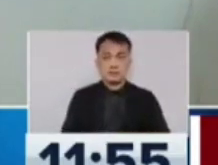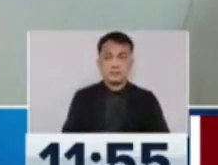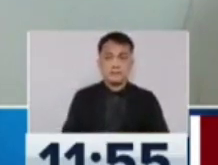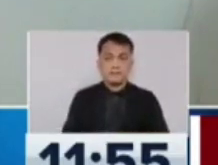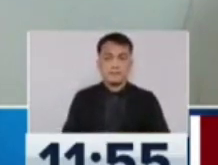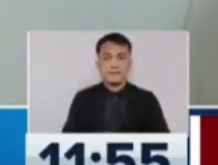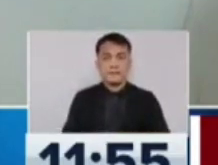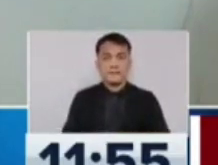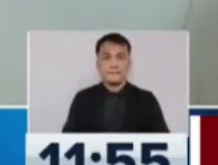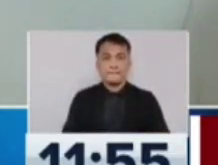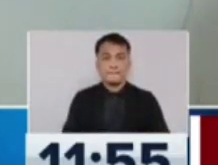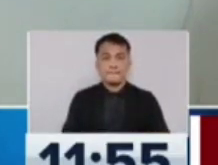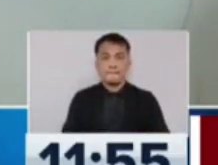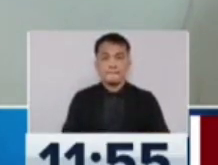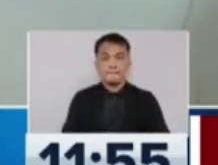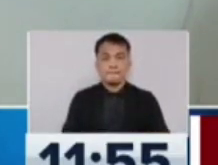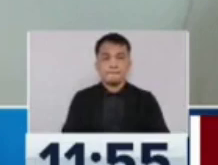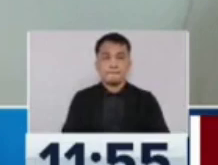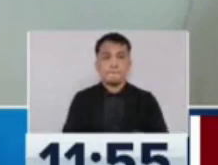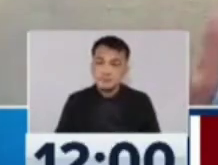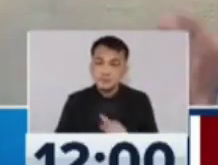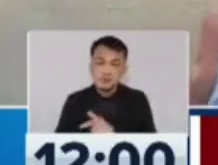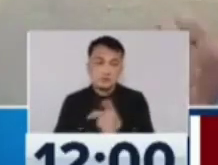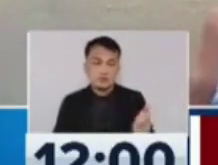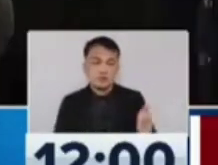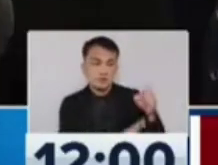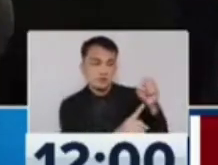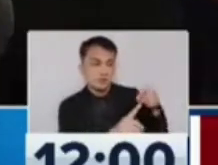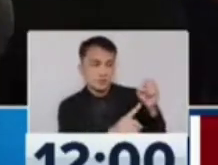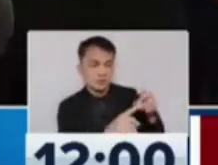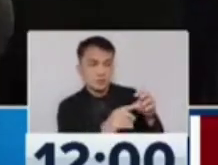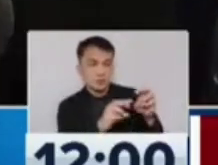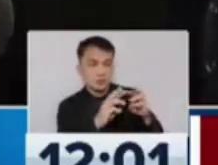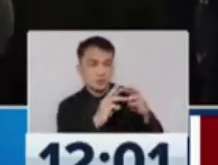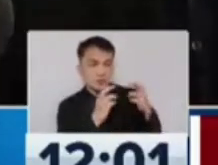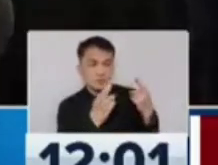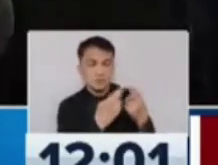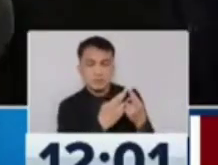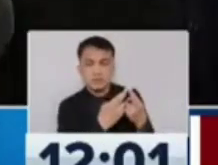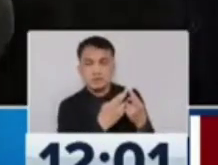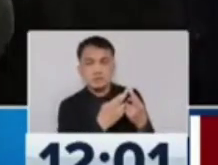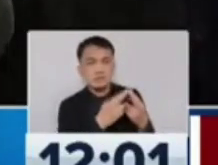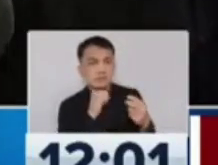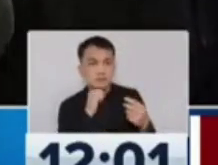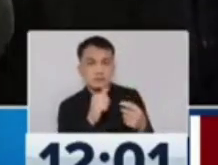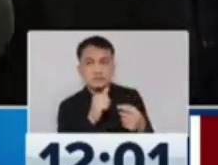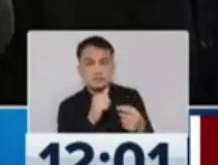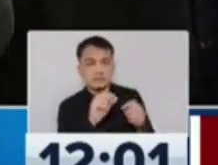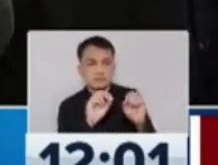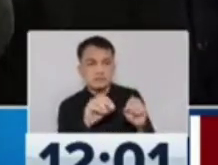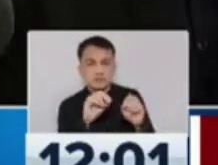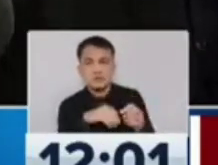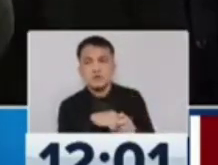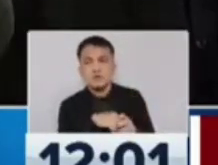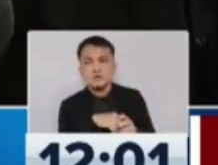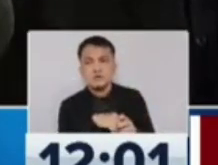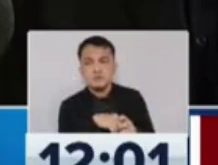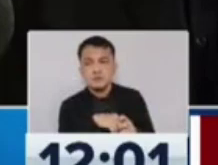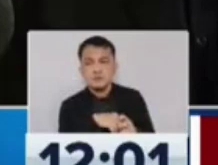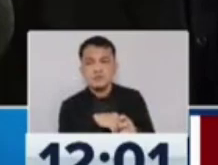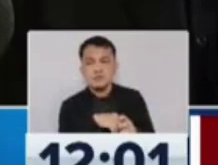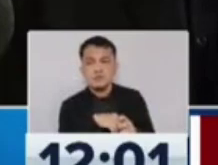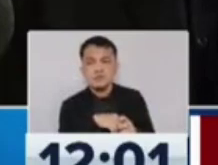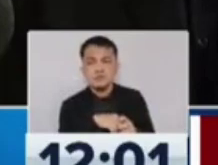yung pagpapatuto sa mga bata. No one size fits all. Hindi na yung dating practice